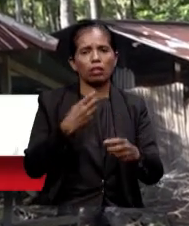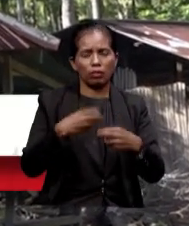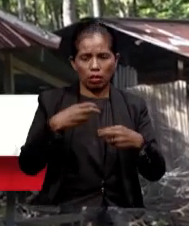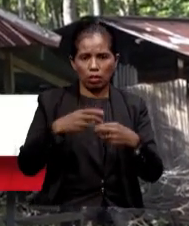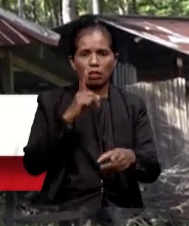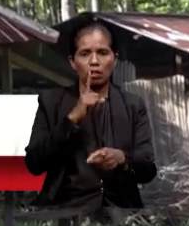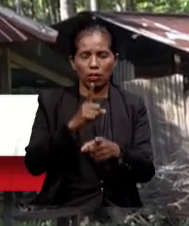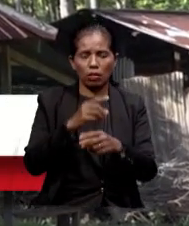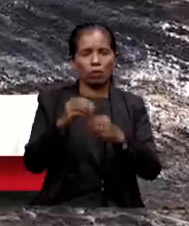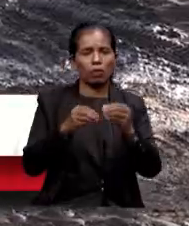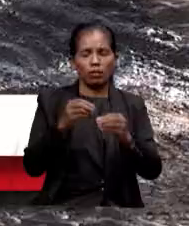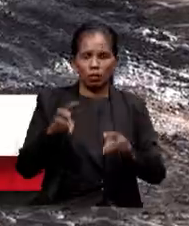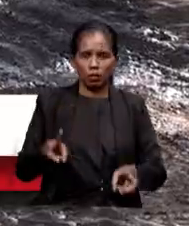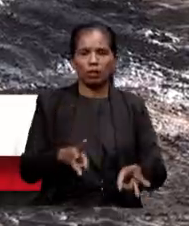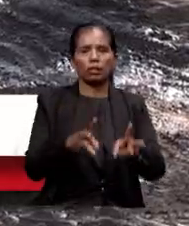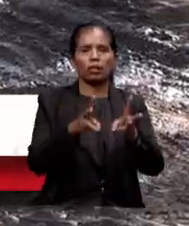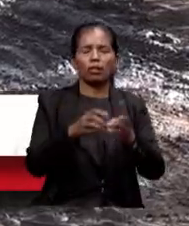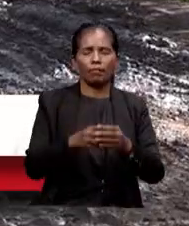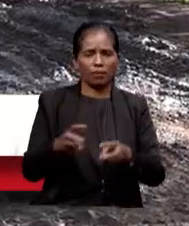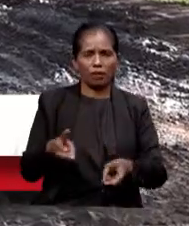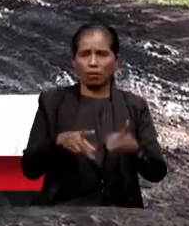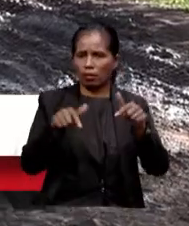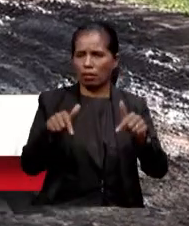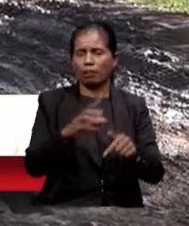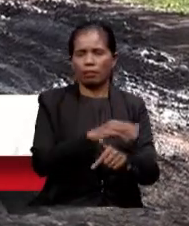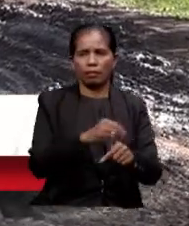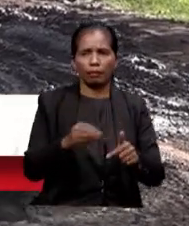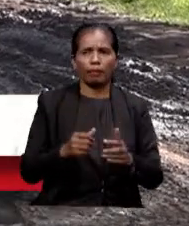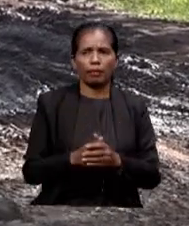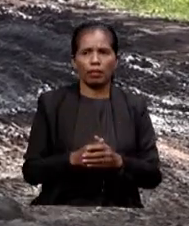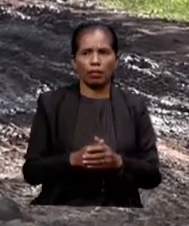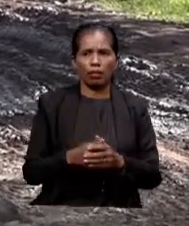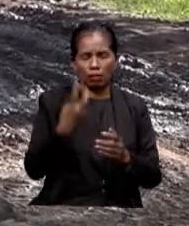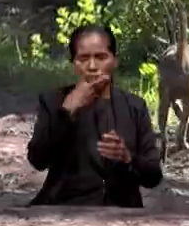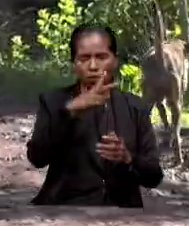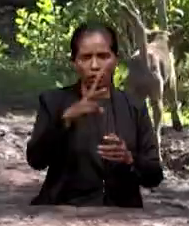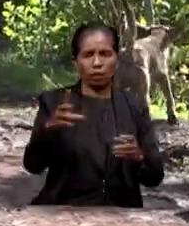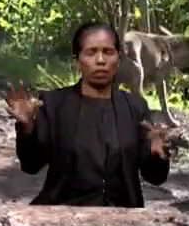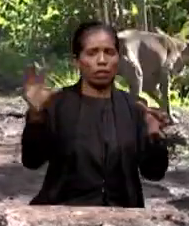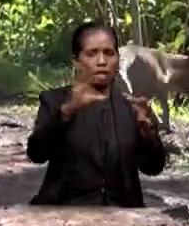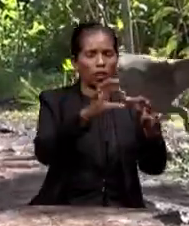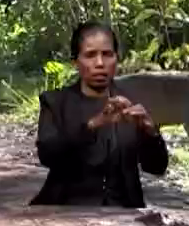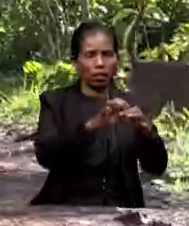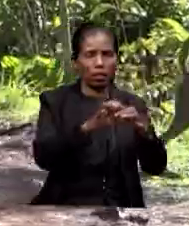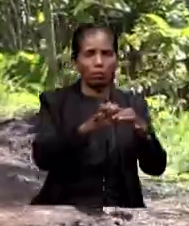be istirahat. Istirahat ini nih lihat potensi buat kerbau liga pak